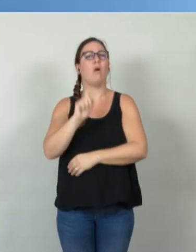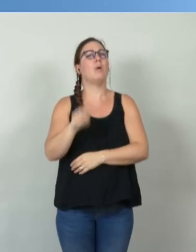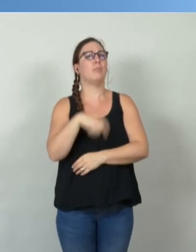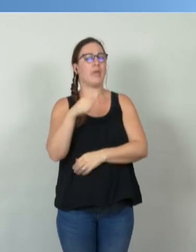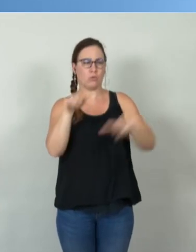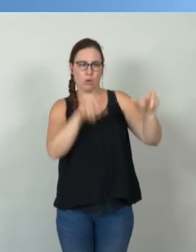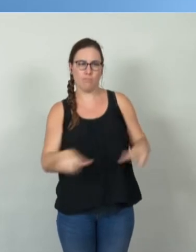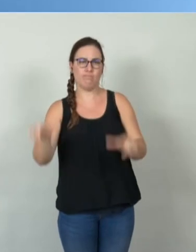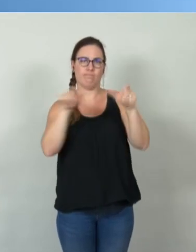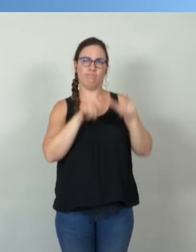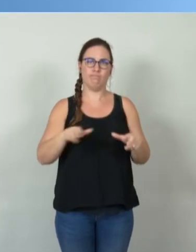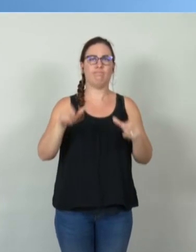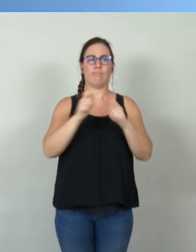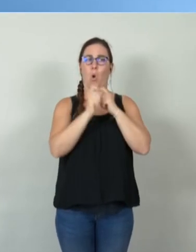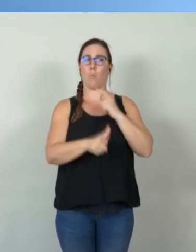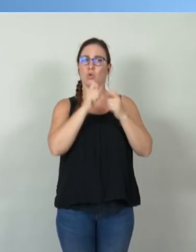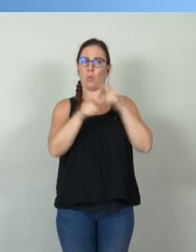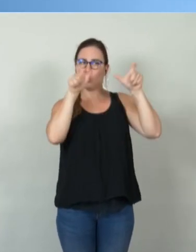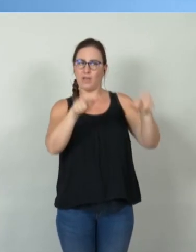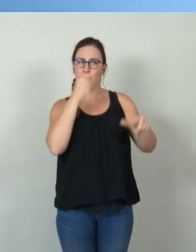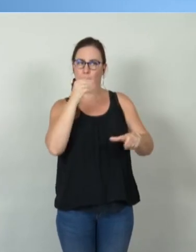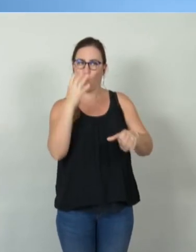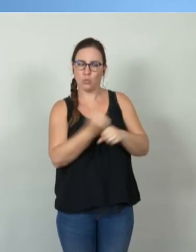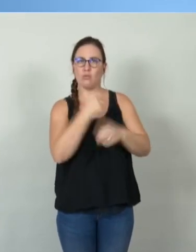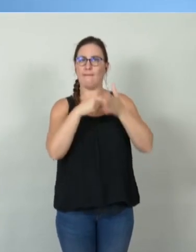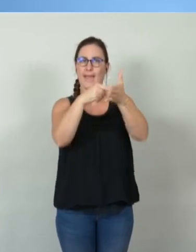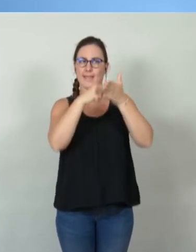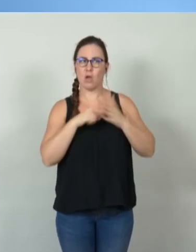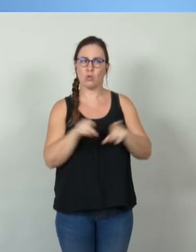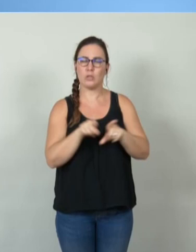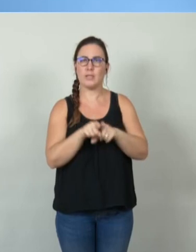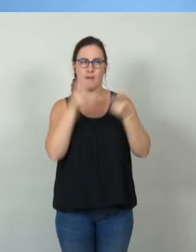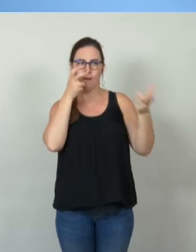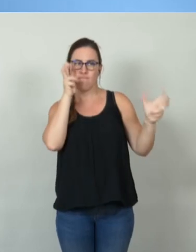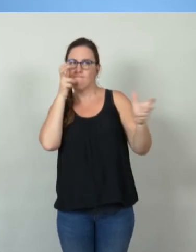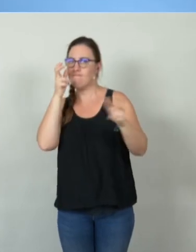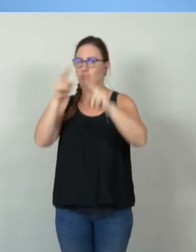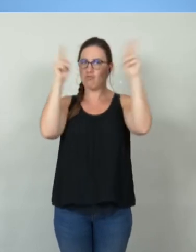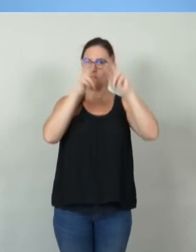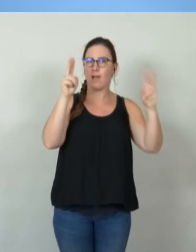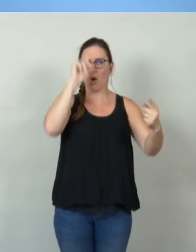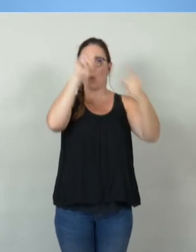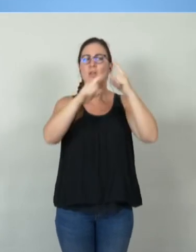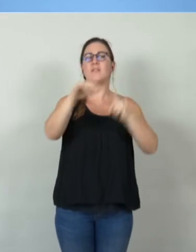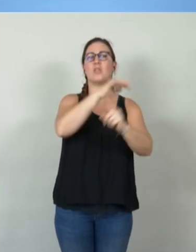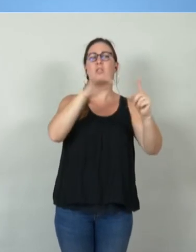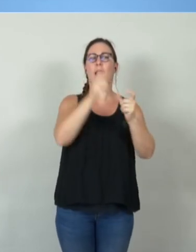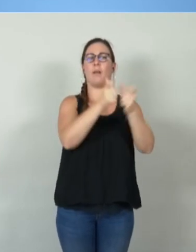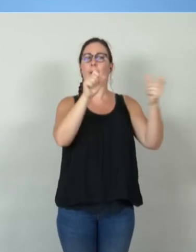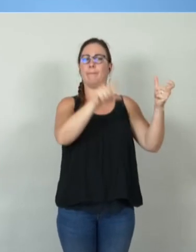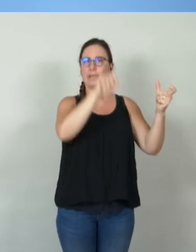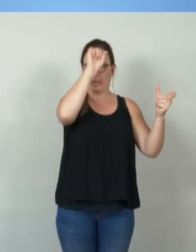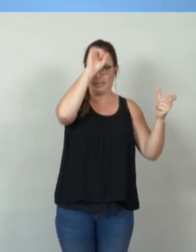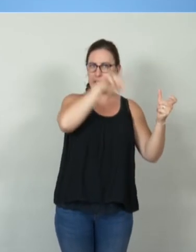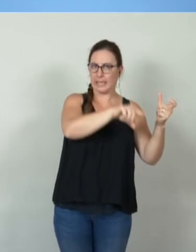s'assurer de l'effectivité des remboursements d'écran séchu d'assurer une vision générale quant à l'intérêt social de l'umghm notamment